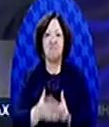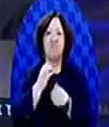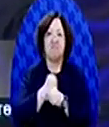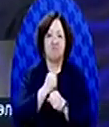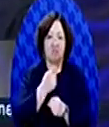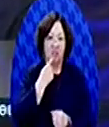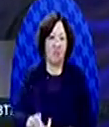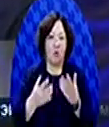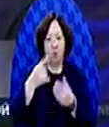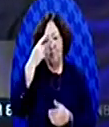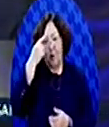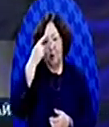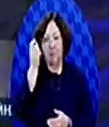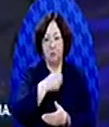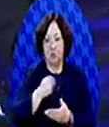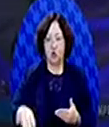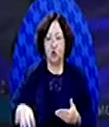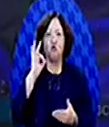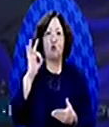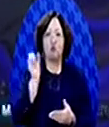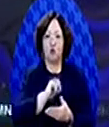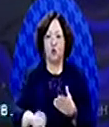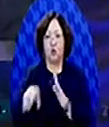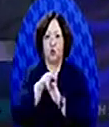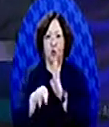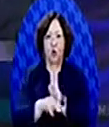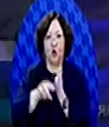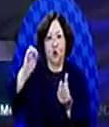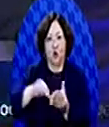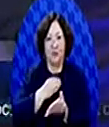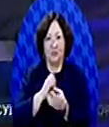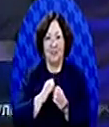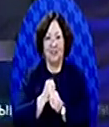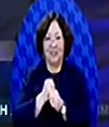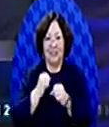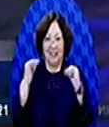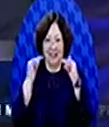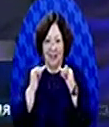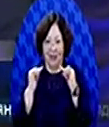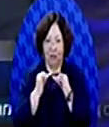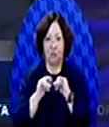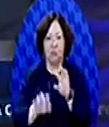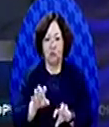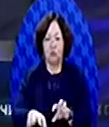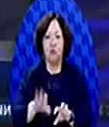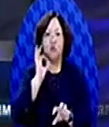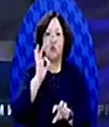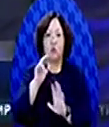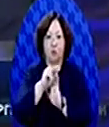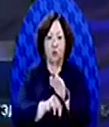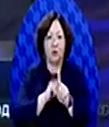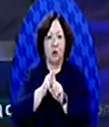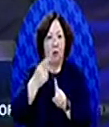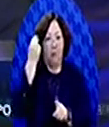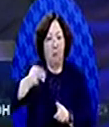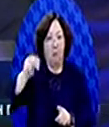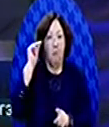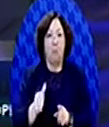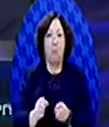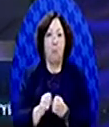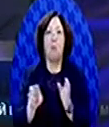бичгийн зөв бичих дүрм толийг жоромлож чадсанаар захим хэл шинжилгээний салбарт ахиц гарна гэж харж байгаа.